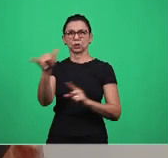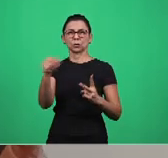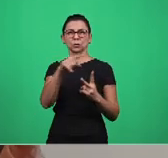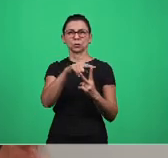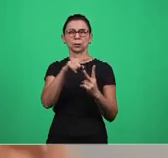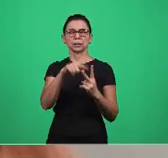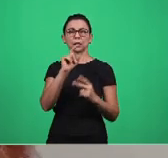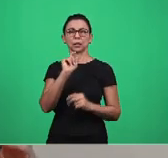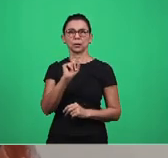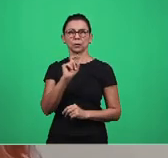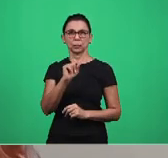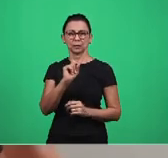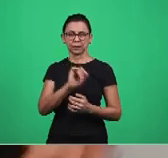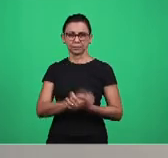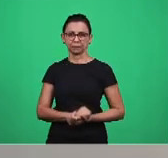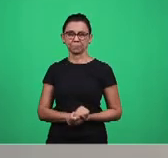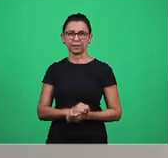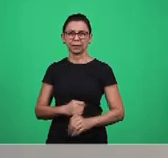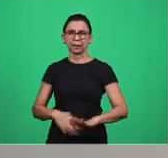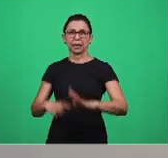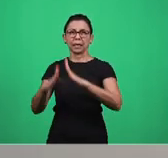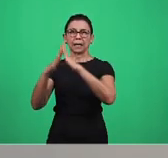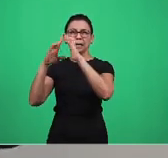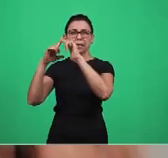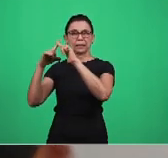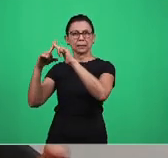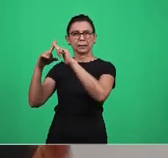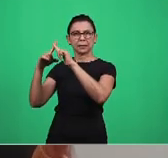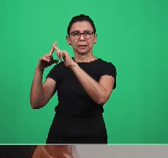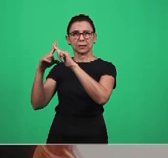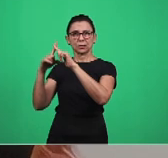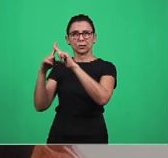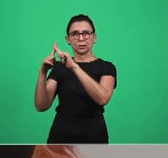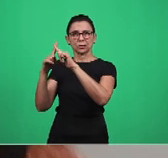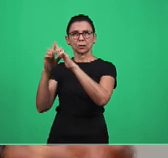elle meurt, elle va au fond du puits, mais quand